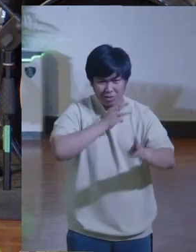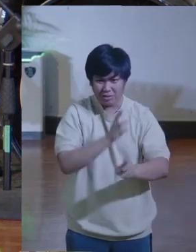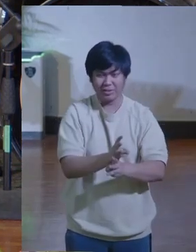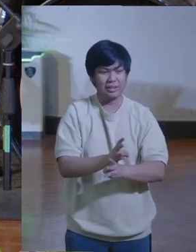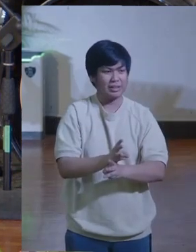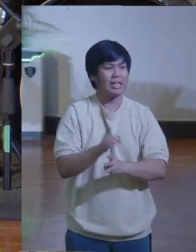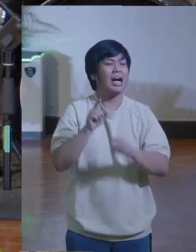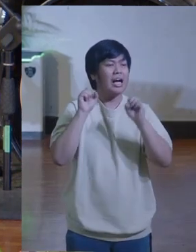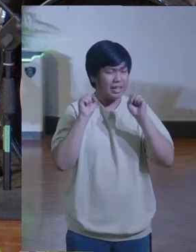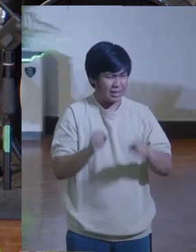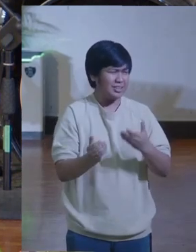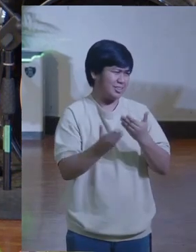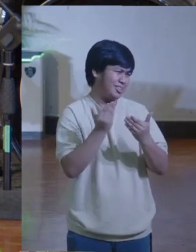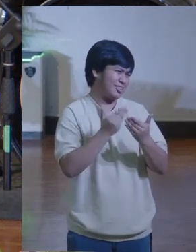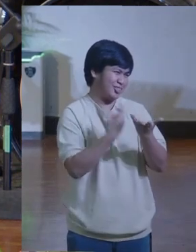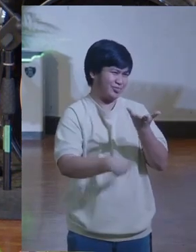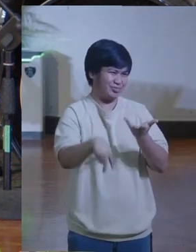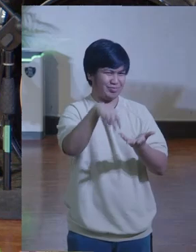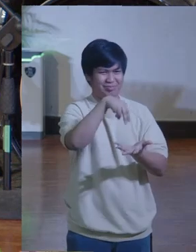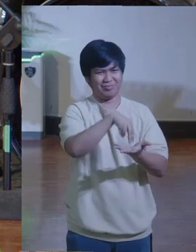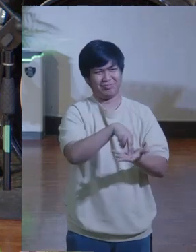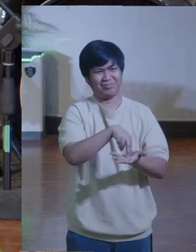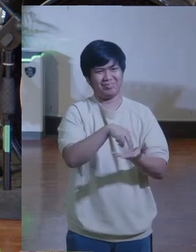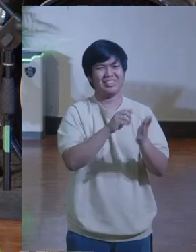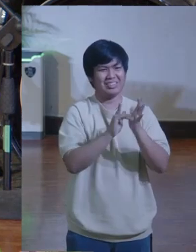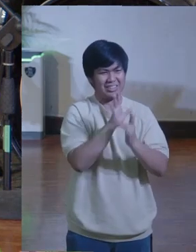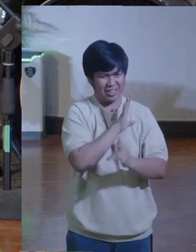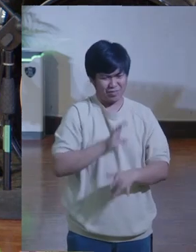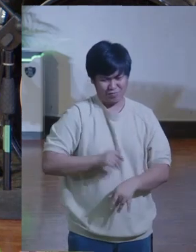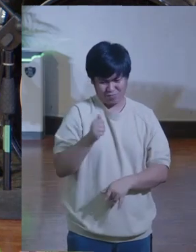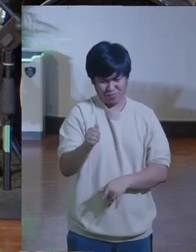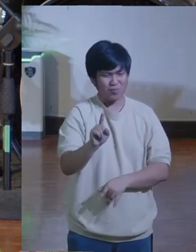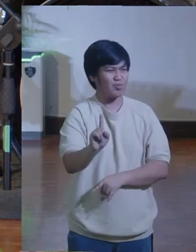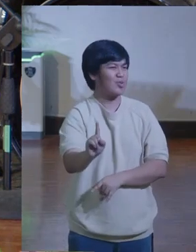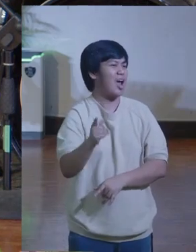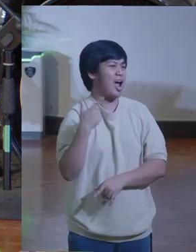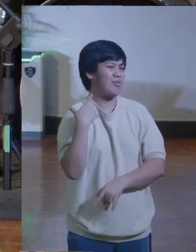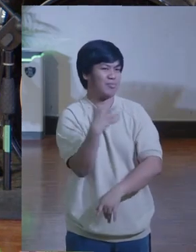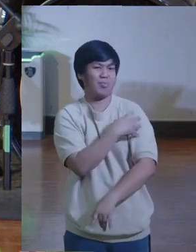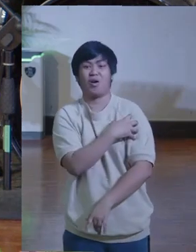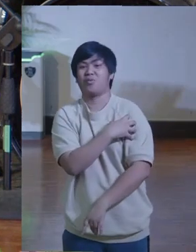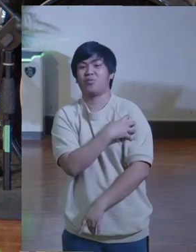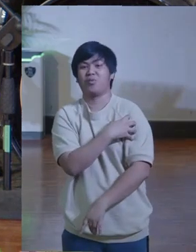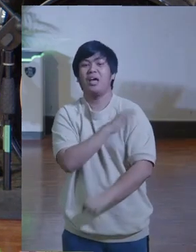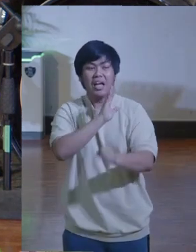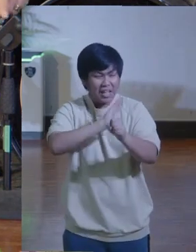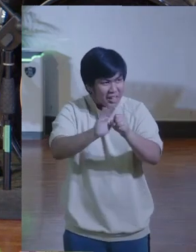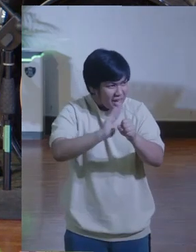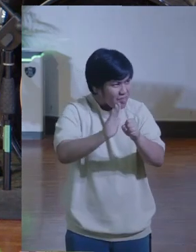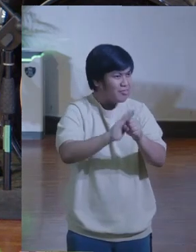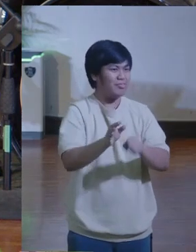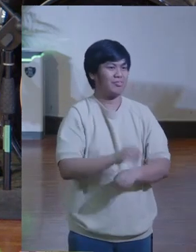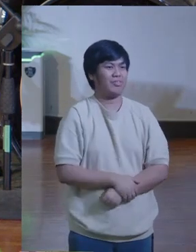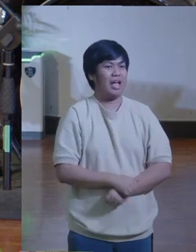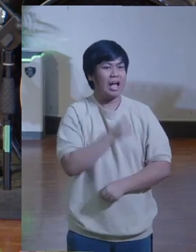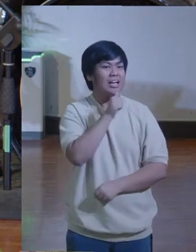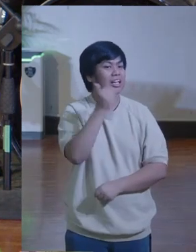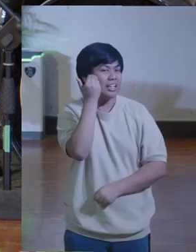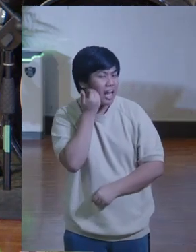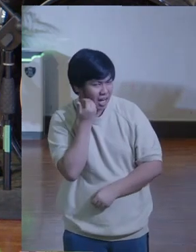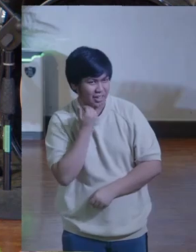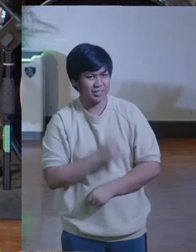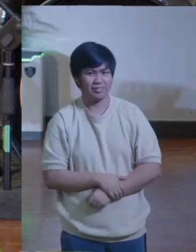natin sa ating kasalanan. Siya lang ang mayroong kapangyarihan na gano'n. At sapat ang kanyang